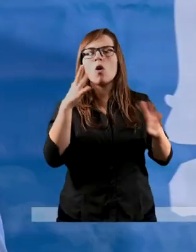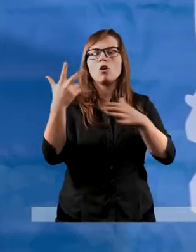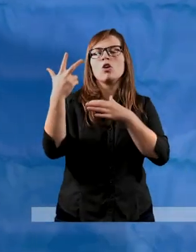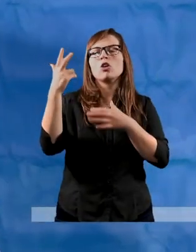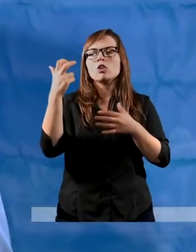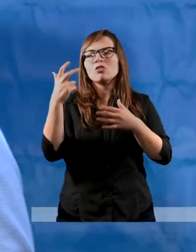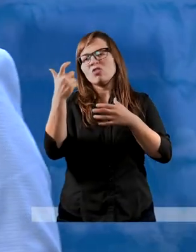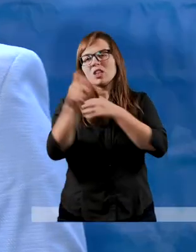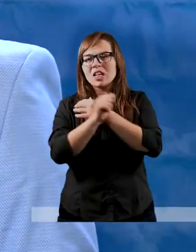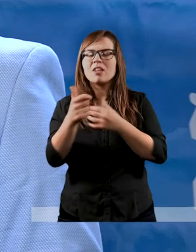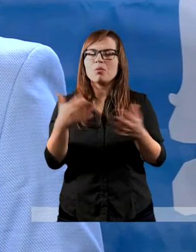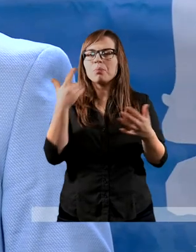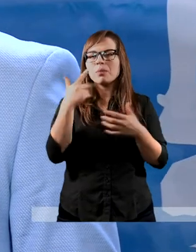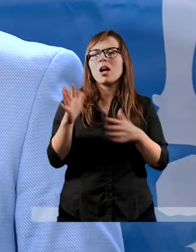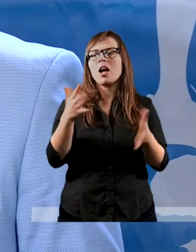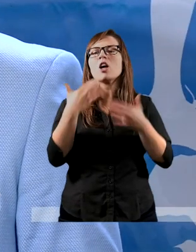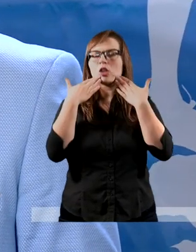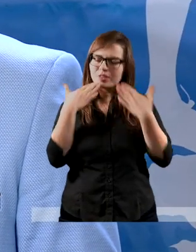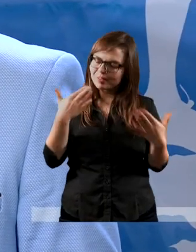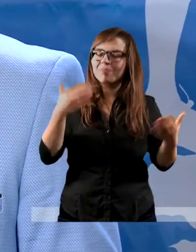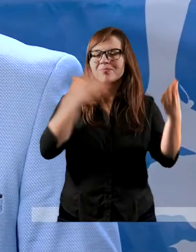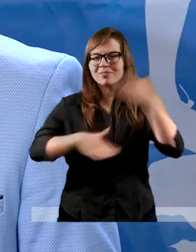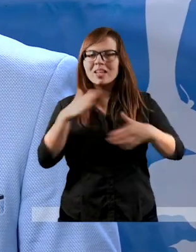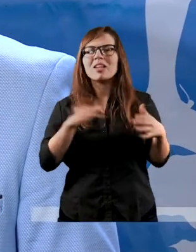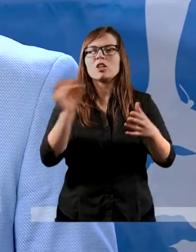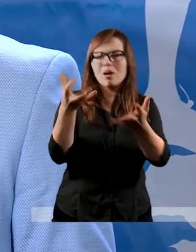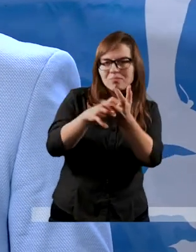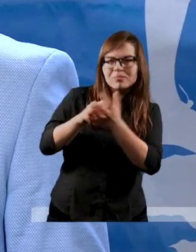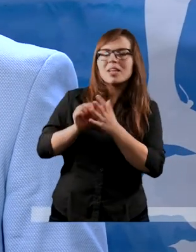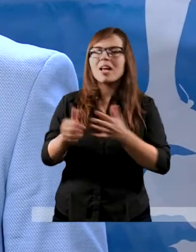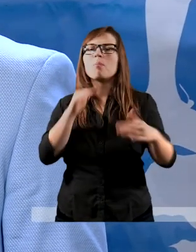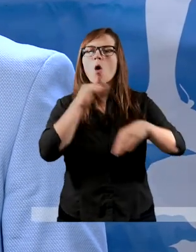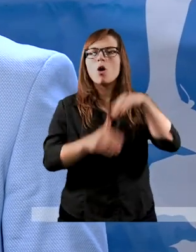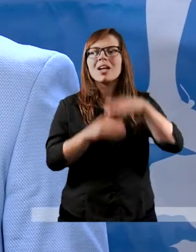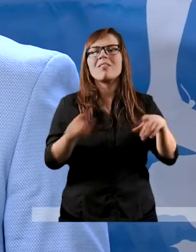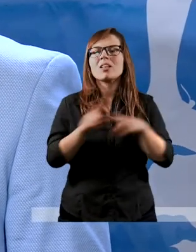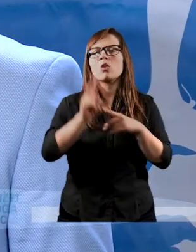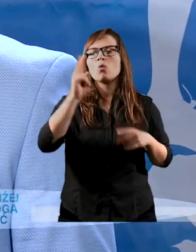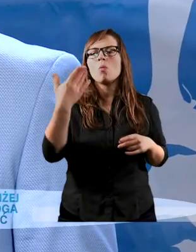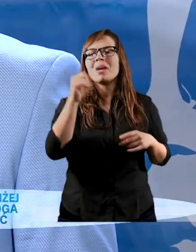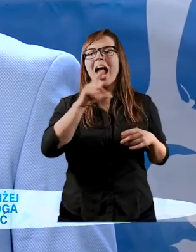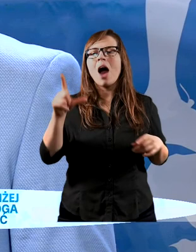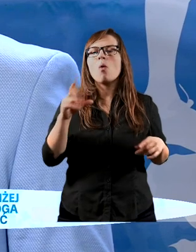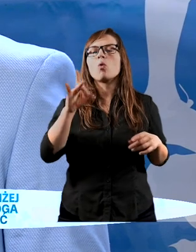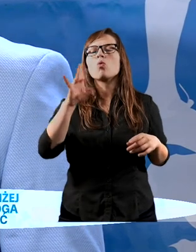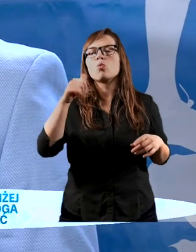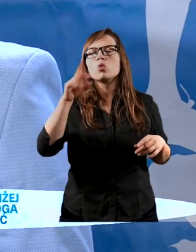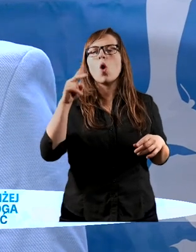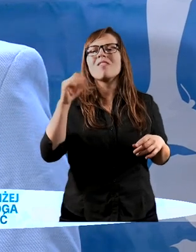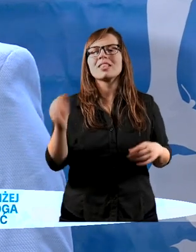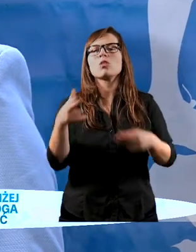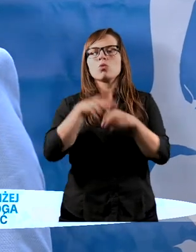260, więc to też jest wspaniała informacja. Cieszę się, że jesteś, że słuchasz nas. Pozdrawiam też drugiego Michała Gutowskiego,